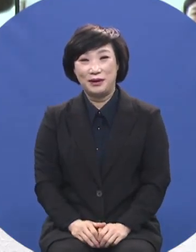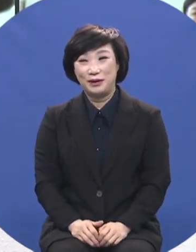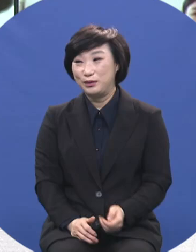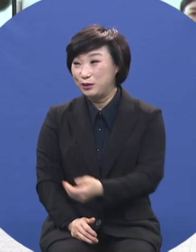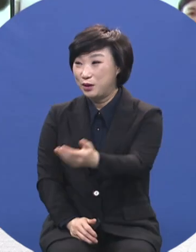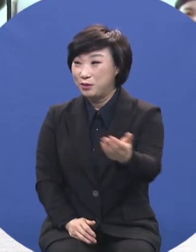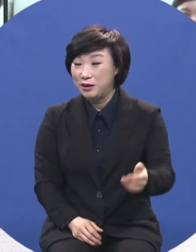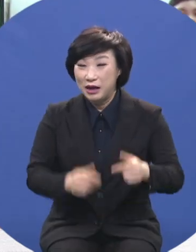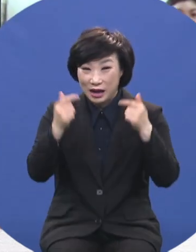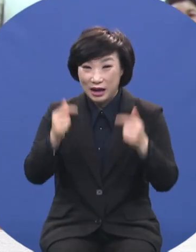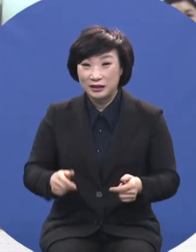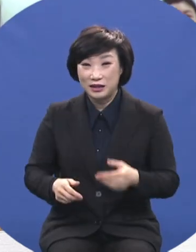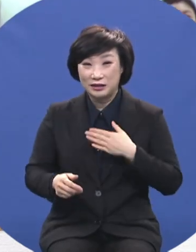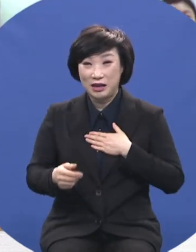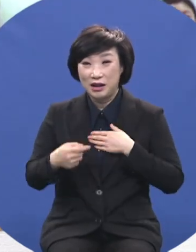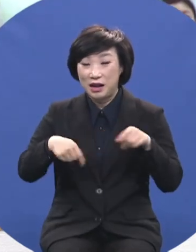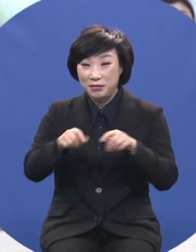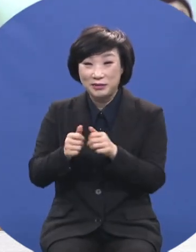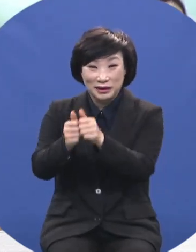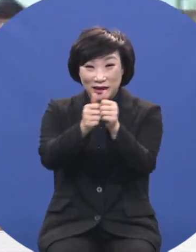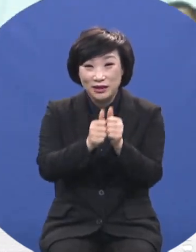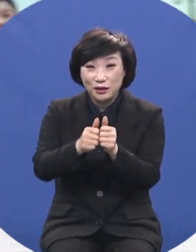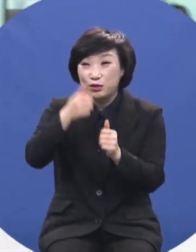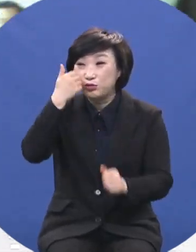여러분 항상 함께 있는 사람이 누구요?